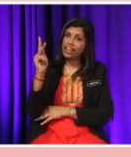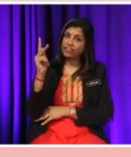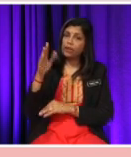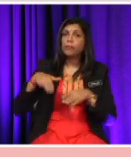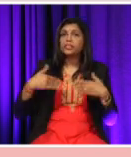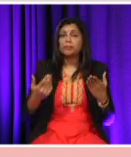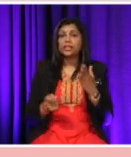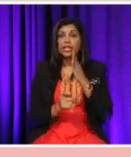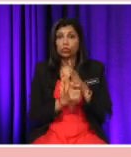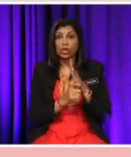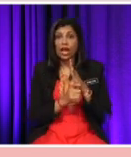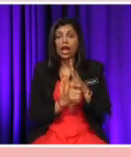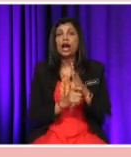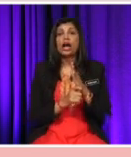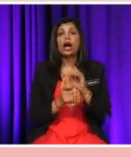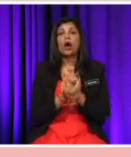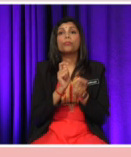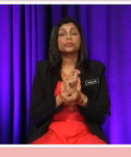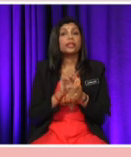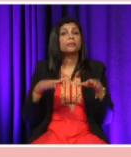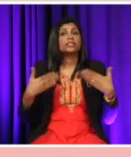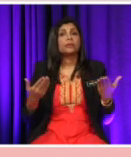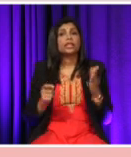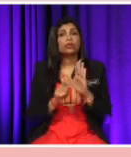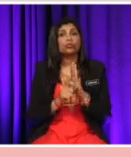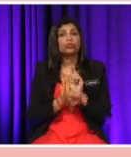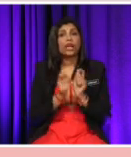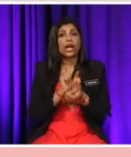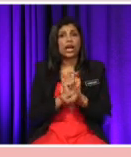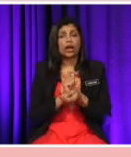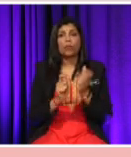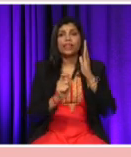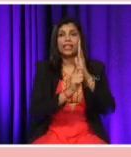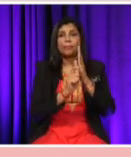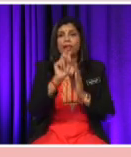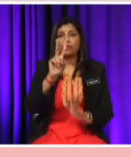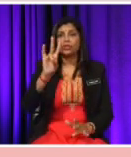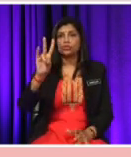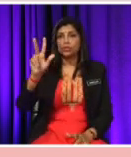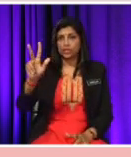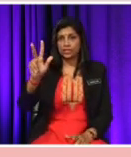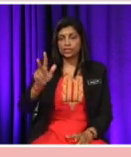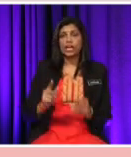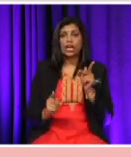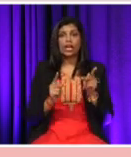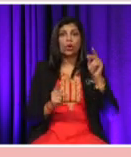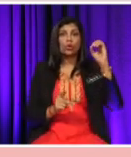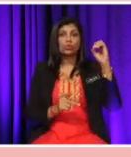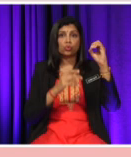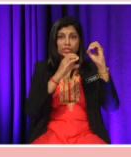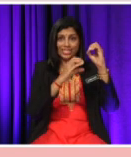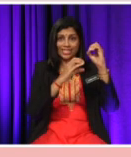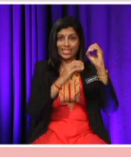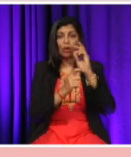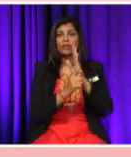suka kepada sama dengan kita akan ada pemalar C pembalap c jadi C Itu adalah satu